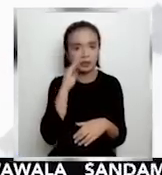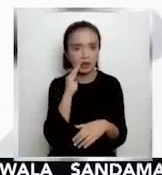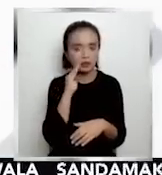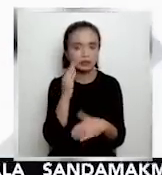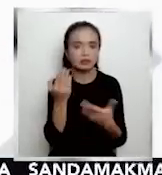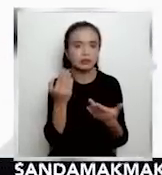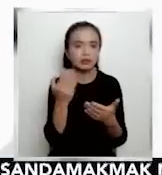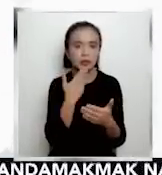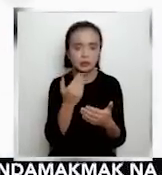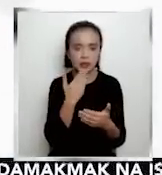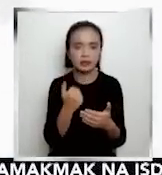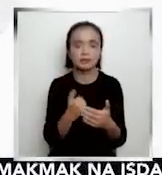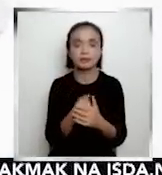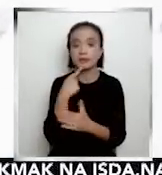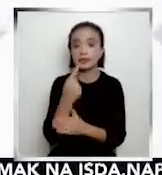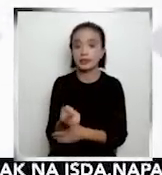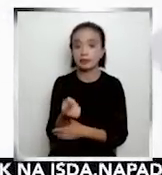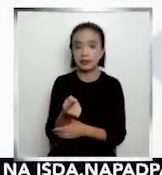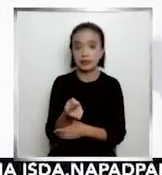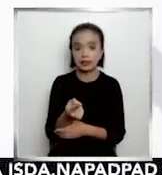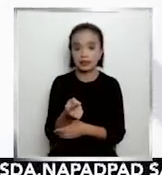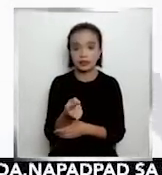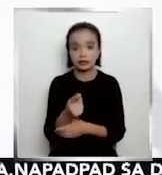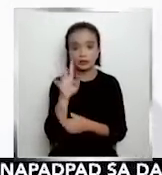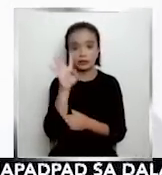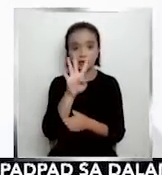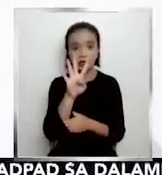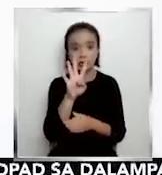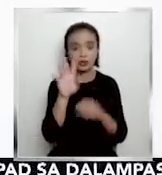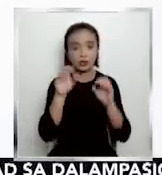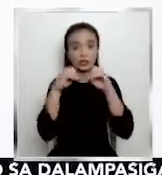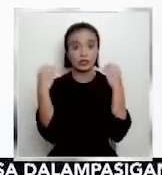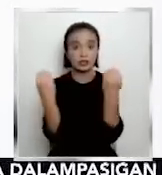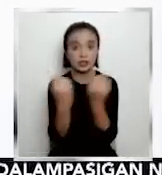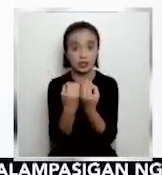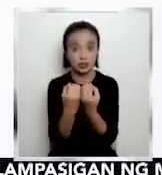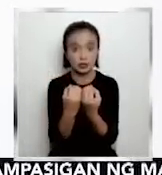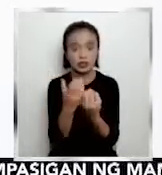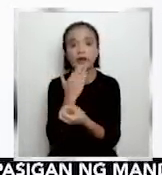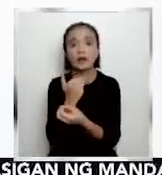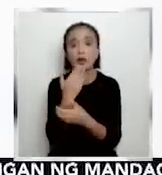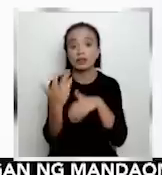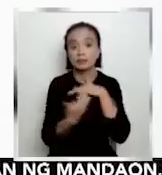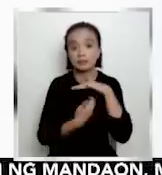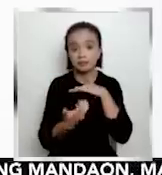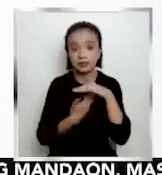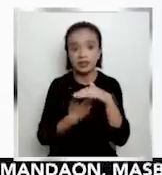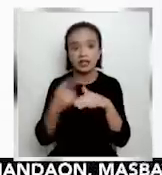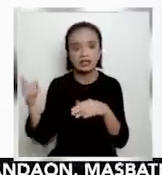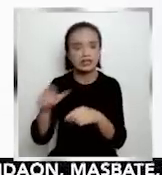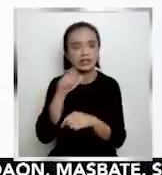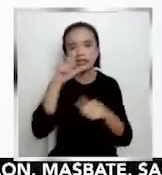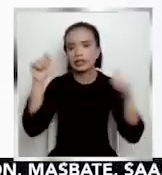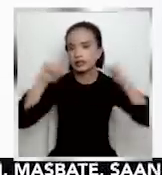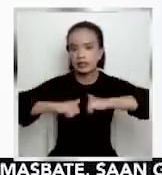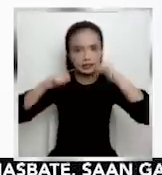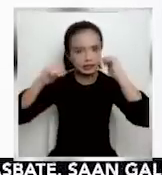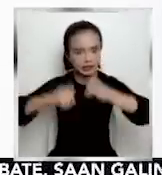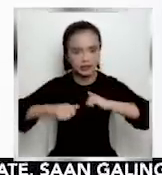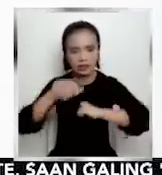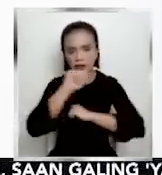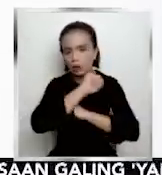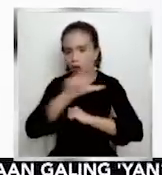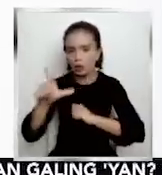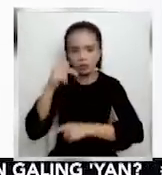joint statement ng apat na malalaking organisasyon ng mga sugar stakeholders, kinokondina raw nila ang lahat ng uri ng